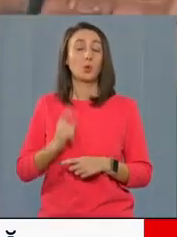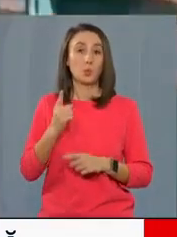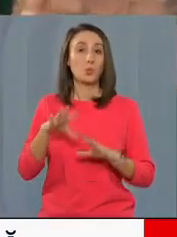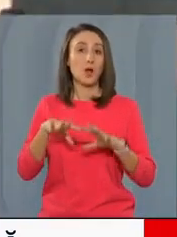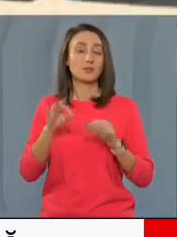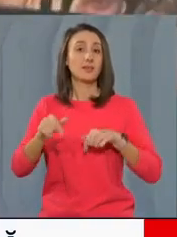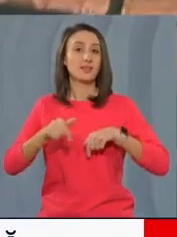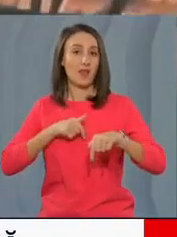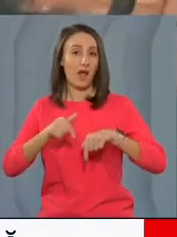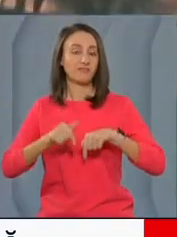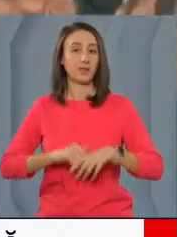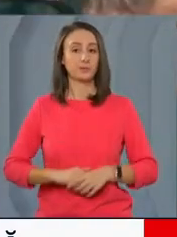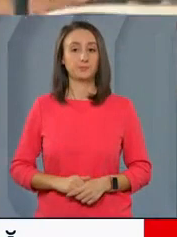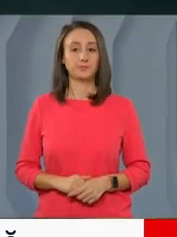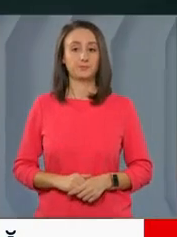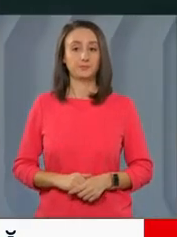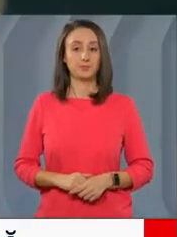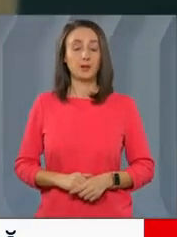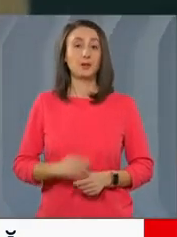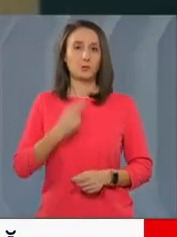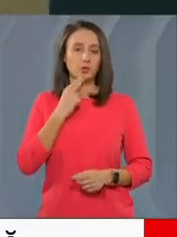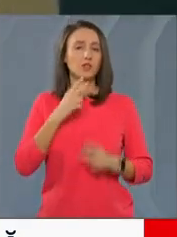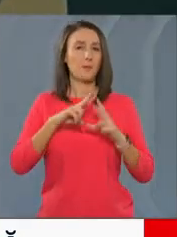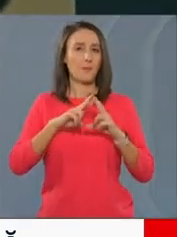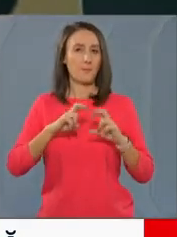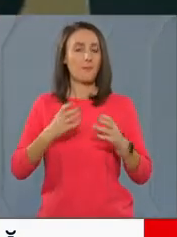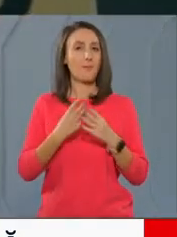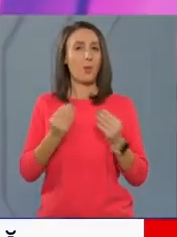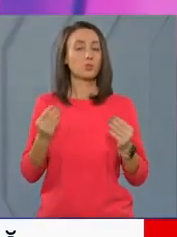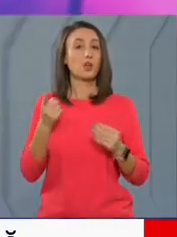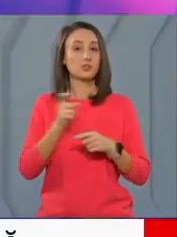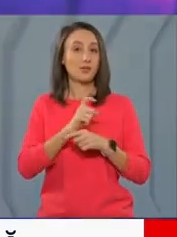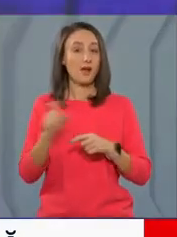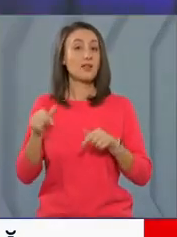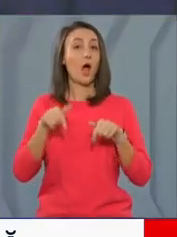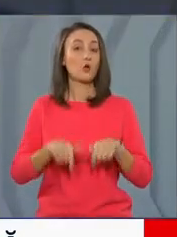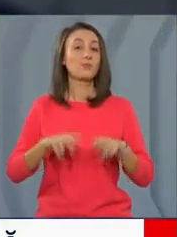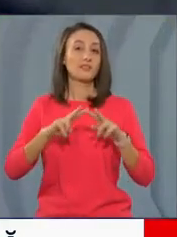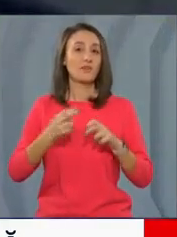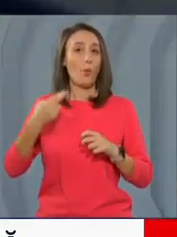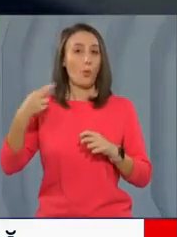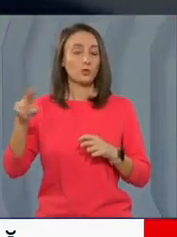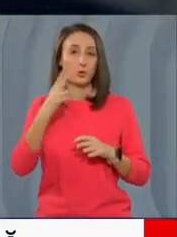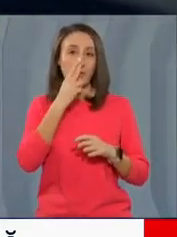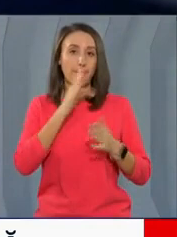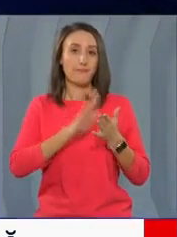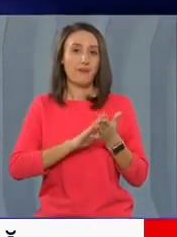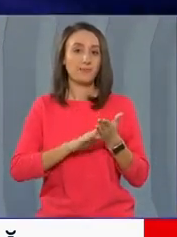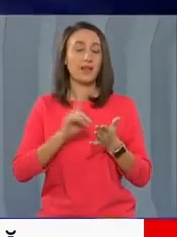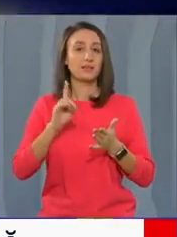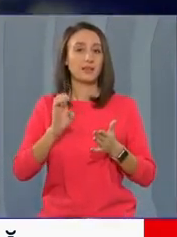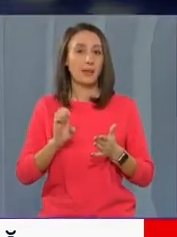depistat în trafic în județul Timiș Polițiștii au făcut mai multe percheziții în acest caz iar acum cercetările continuă sub aspectul